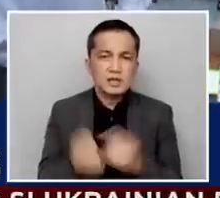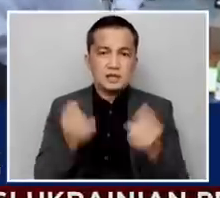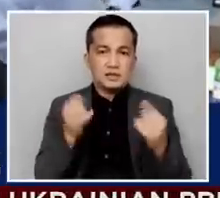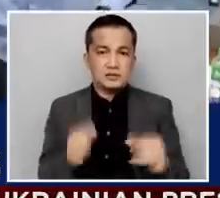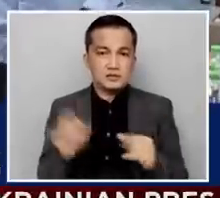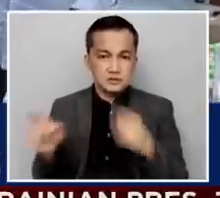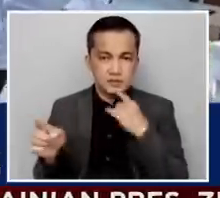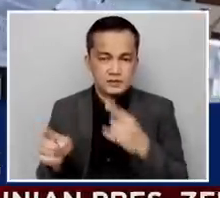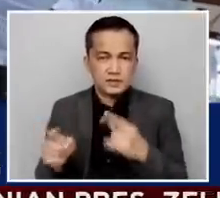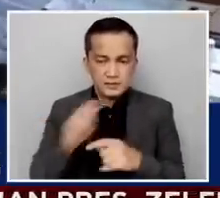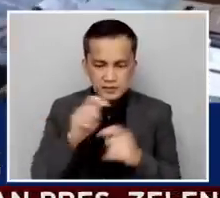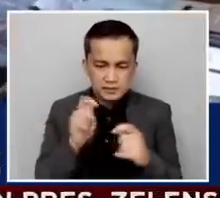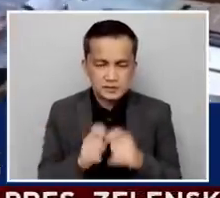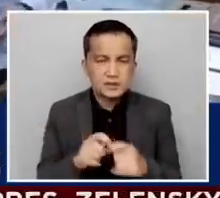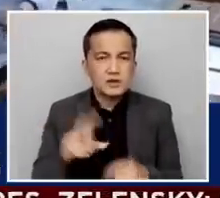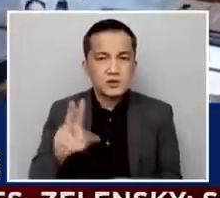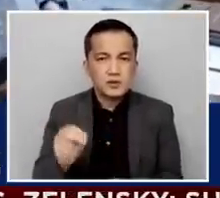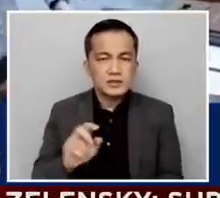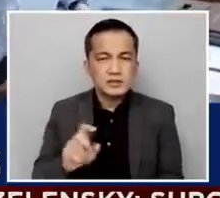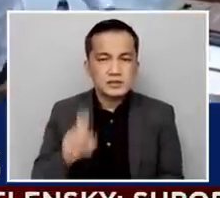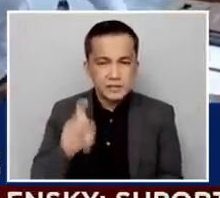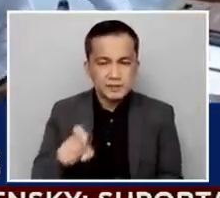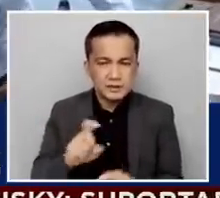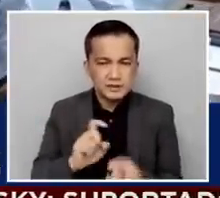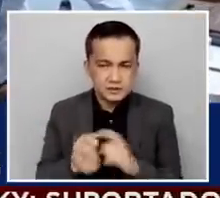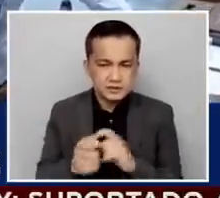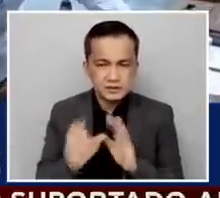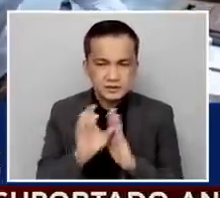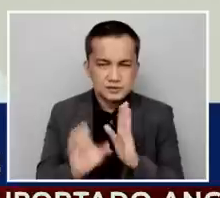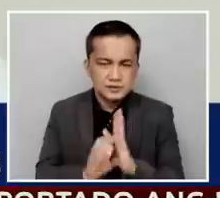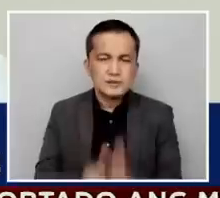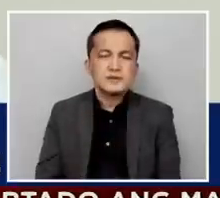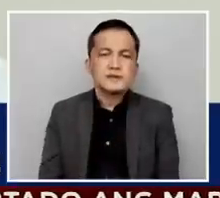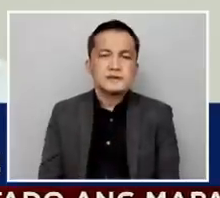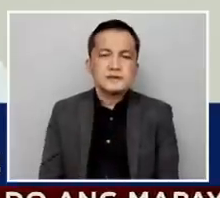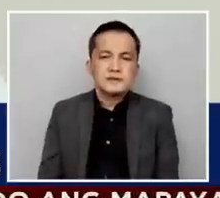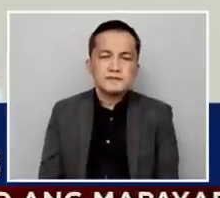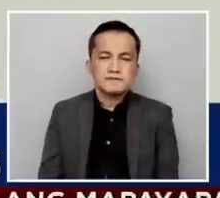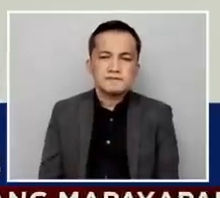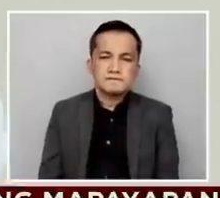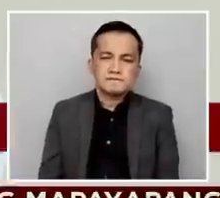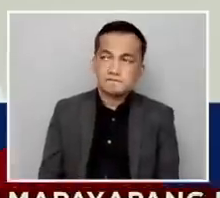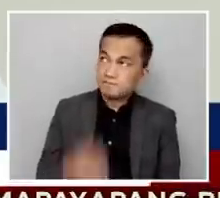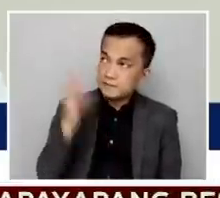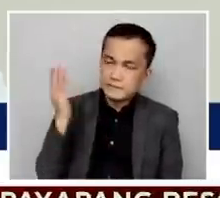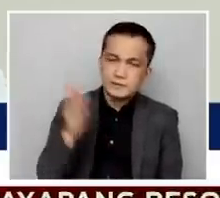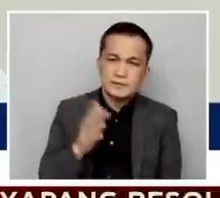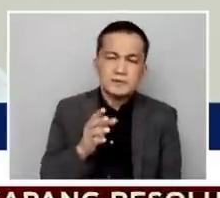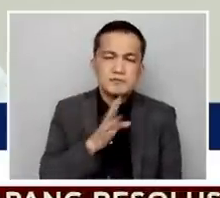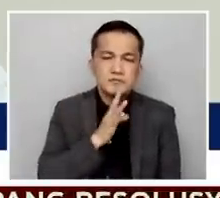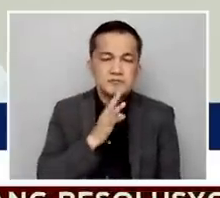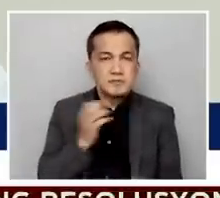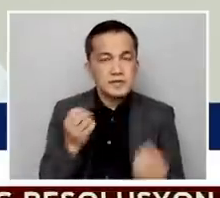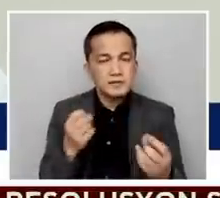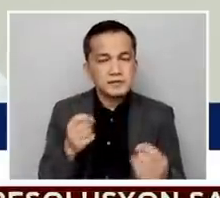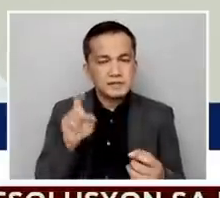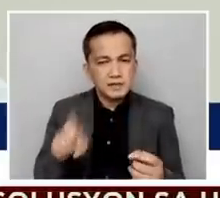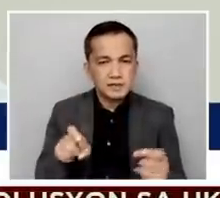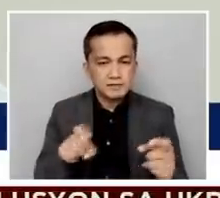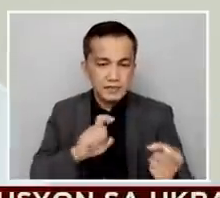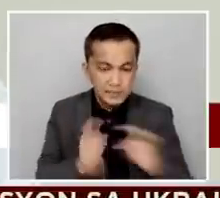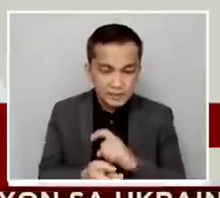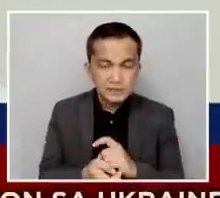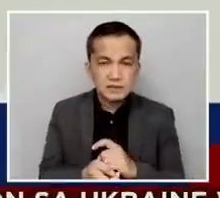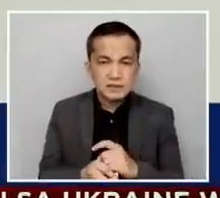ay timing, kung kailan dapat amyendahan ang Constitution. Maraming dapat dyan palitan. Ang problema, yung ibang